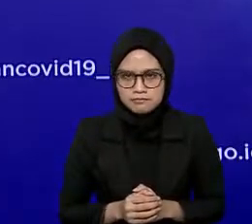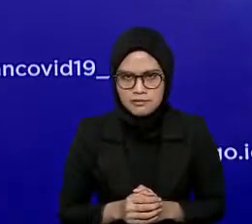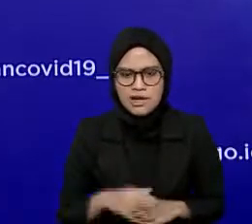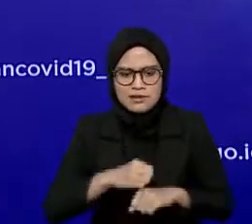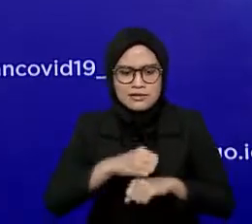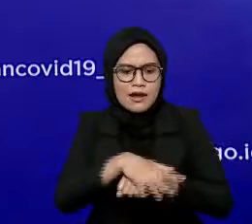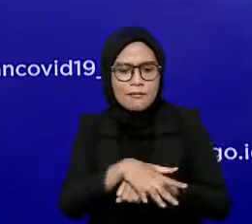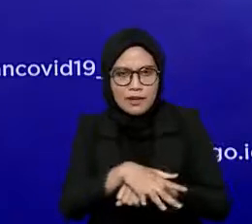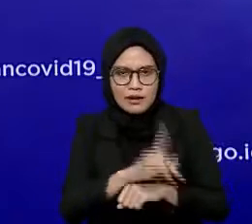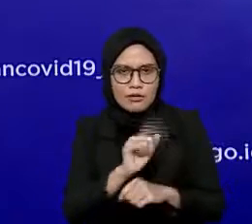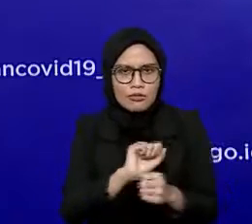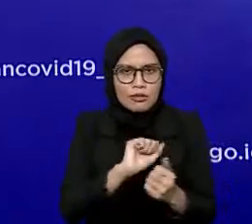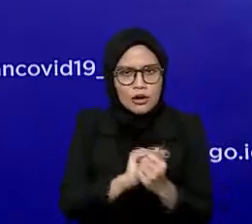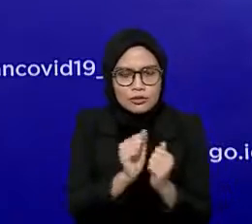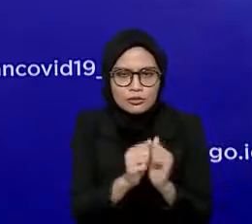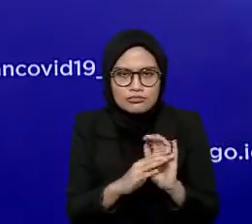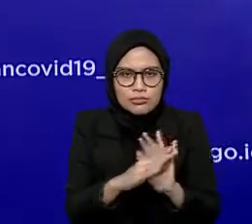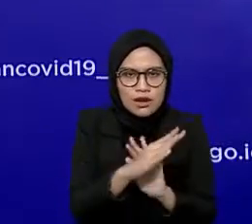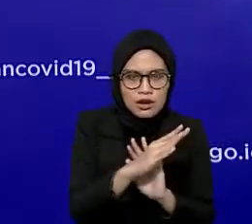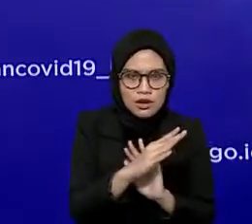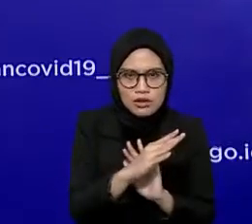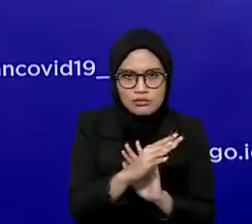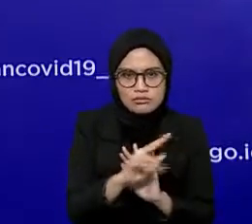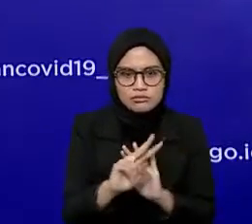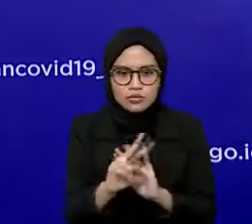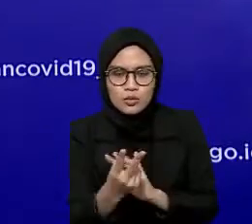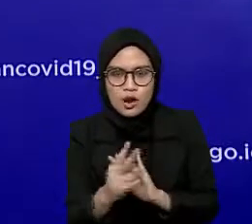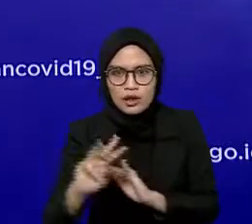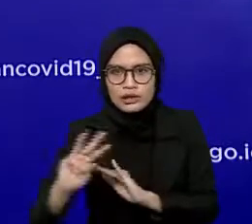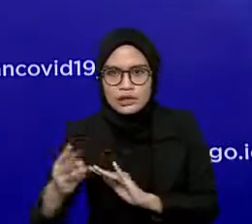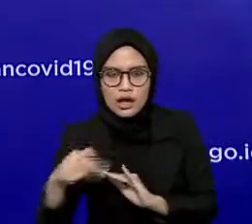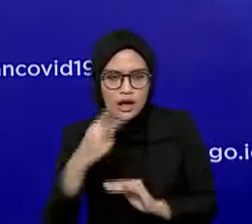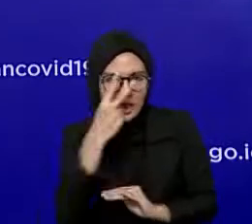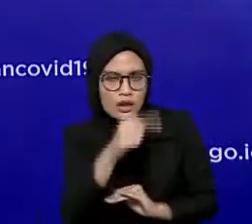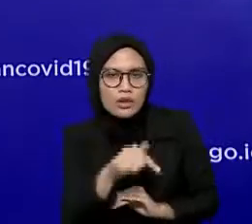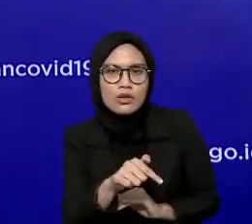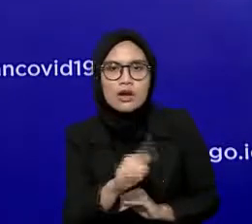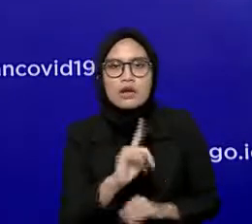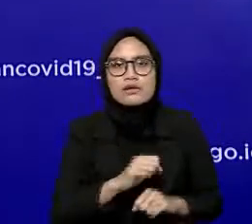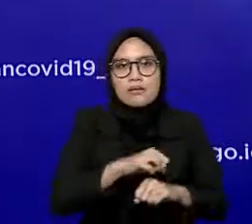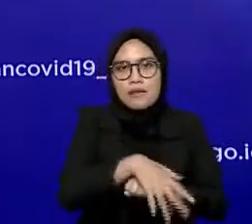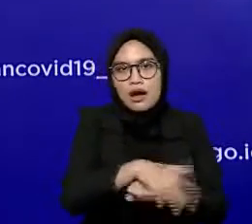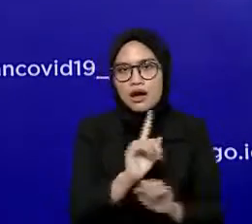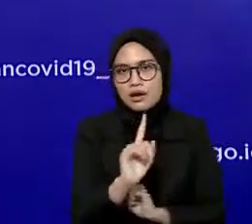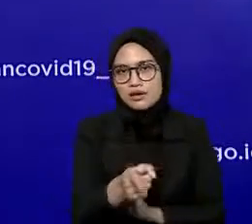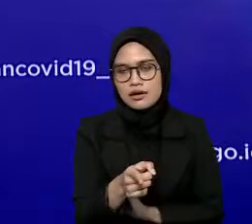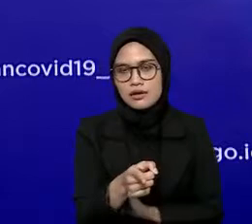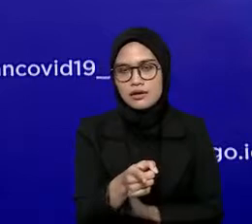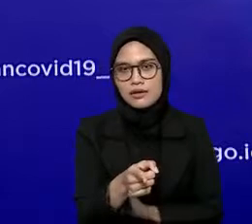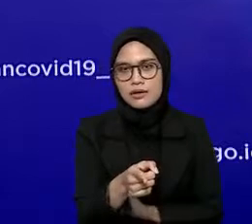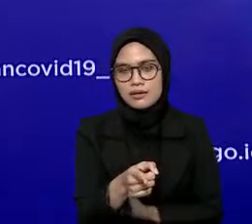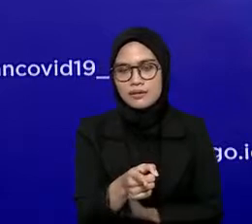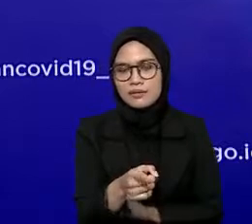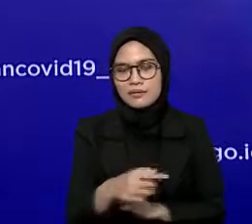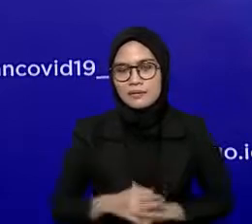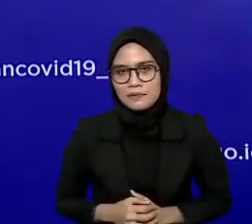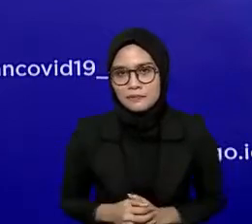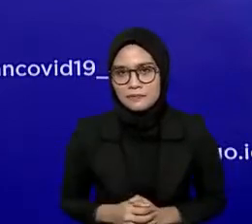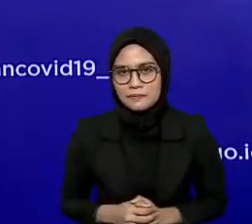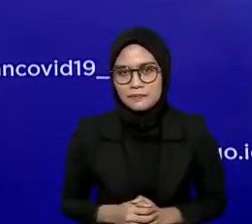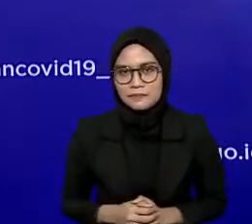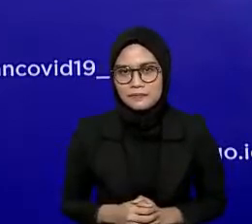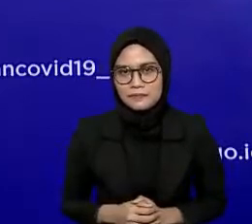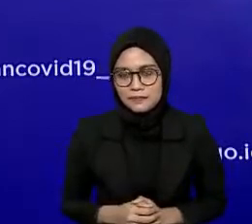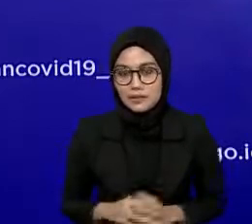kenaikan kasus dari lonjakan kasus pertama dan kedua pasca libur panjang. Maka dari itu, akan mengambil